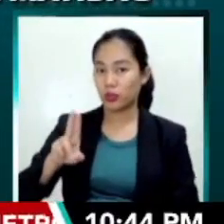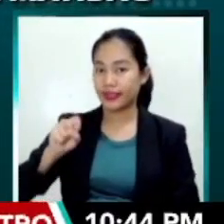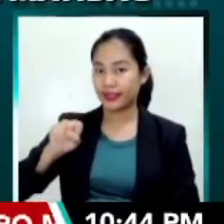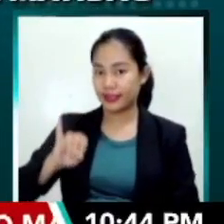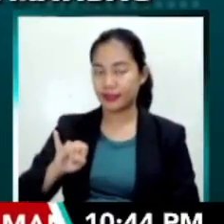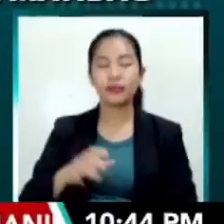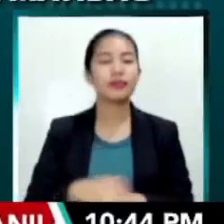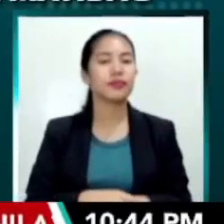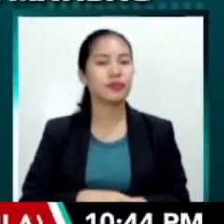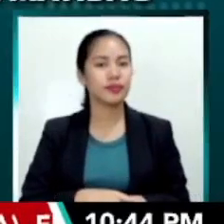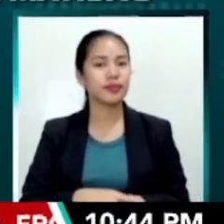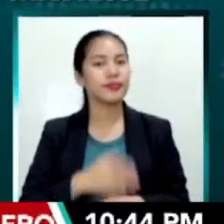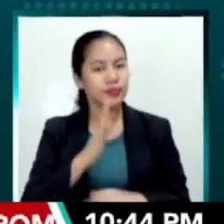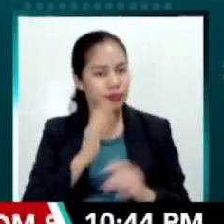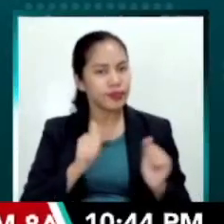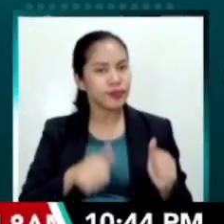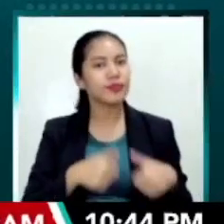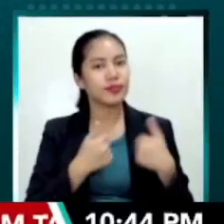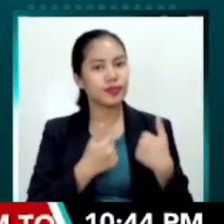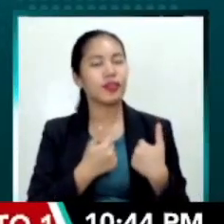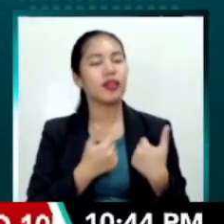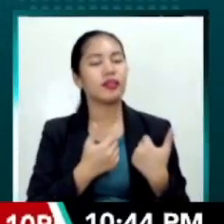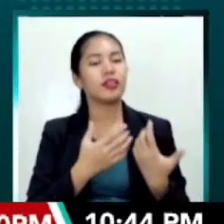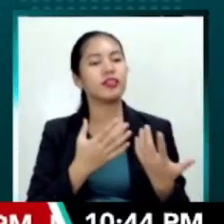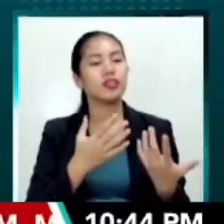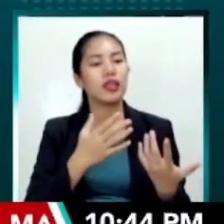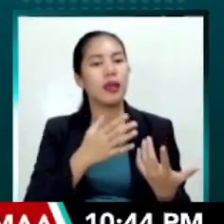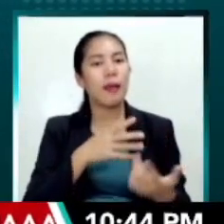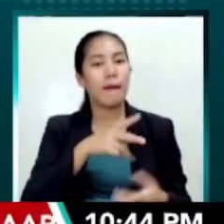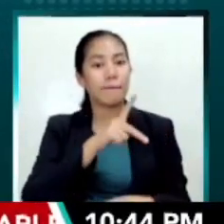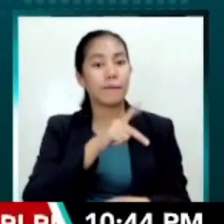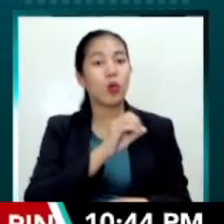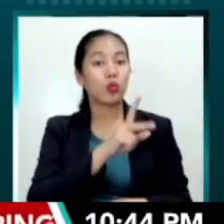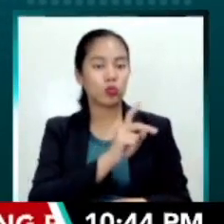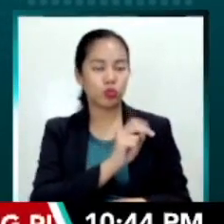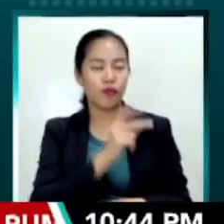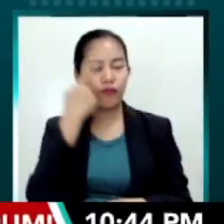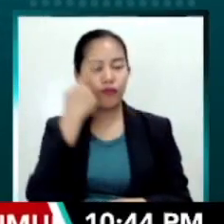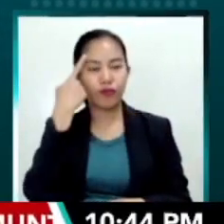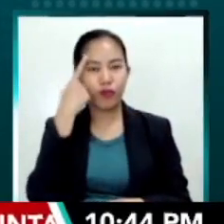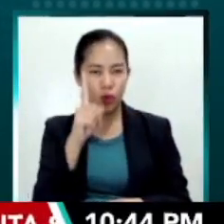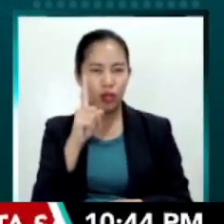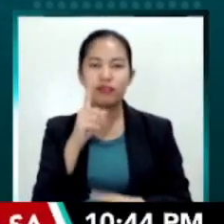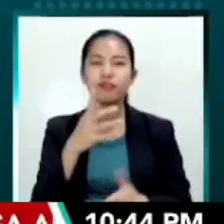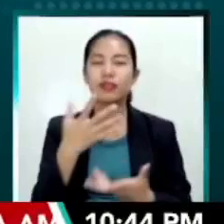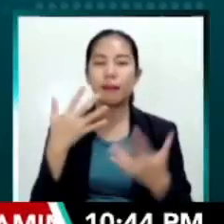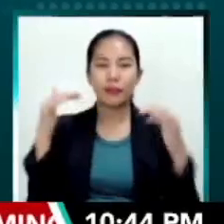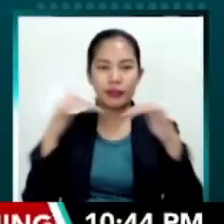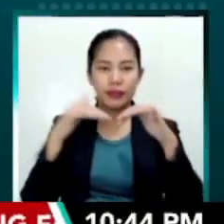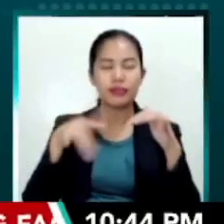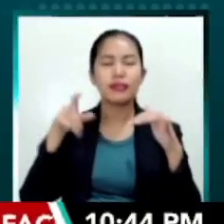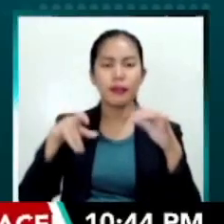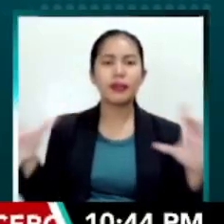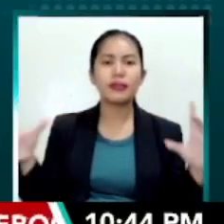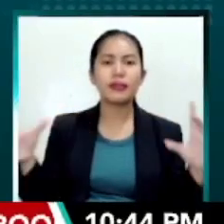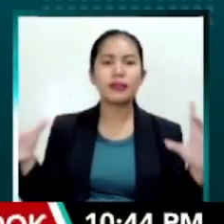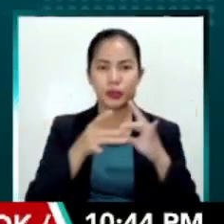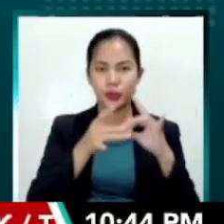Pimentel na makipagpulong sa kanila. Dapat daw magkaisa sila alang-alang sa kanilang partido. Maaari naman daw nilang